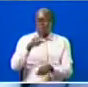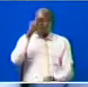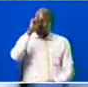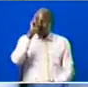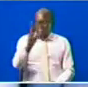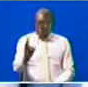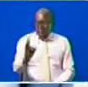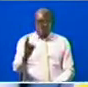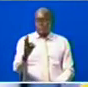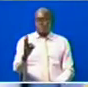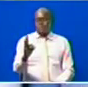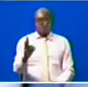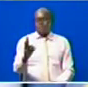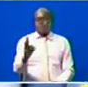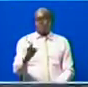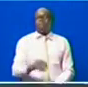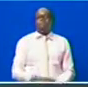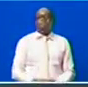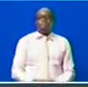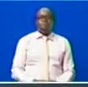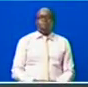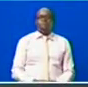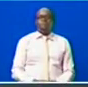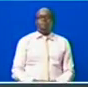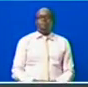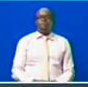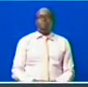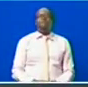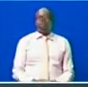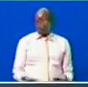do a real stadium here. Let's see how that goes.